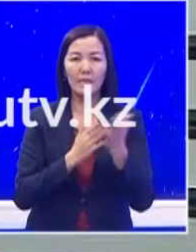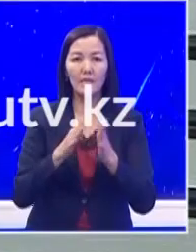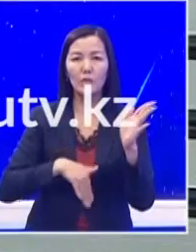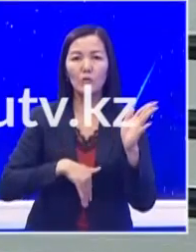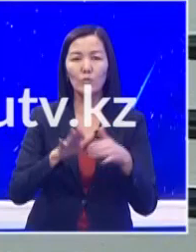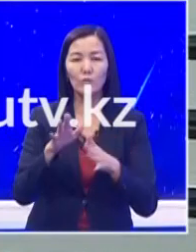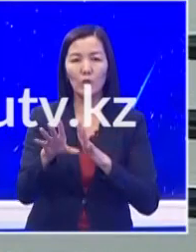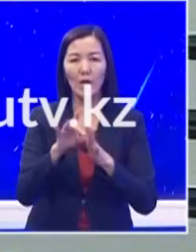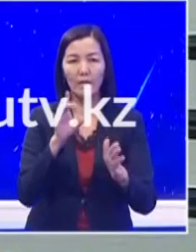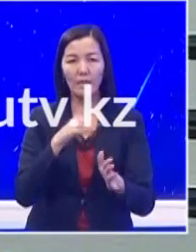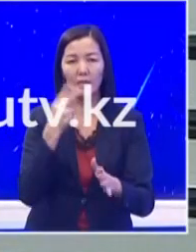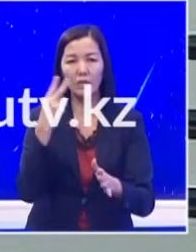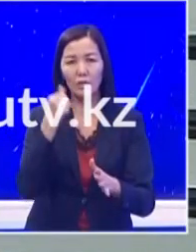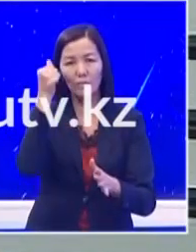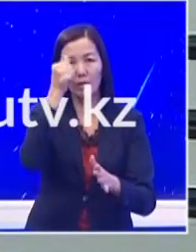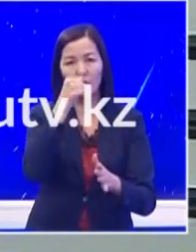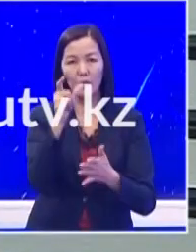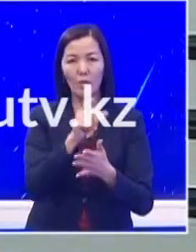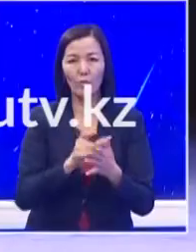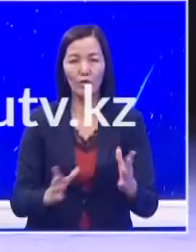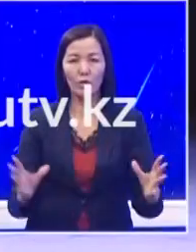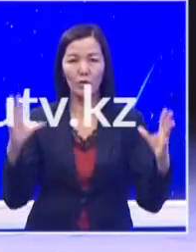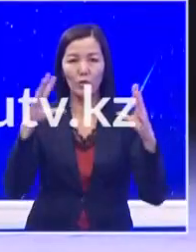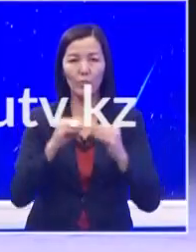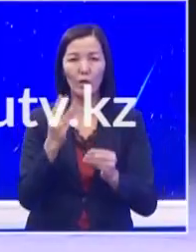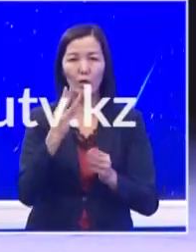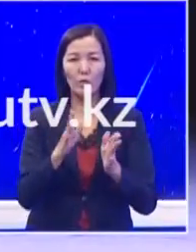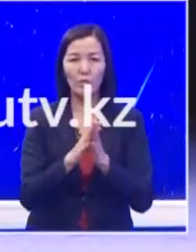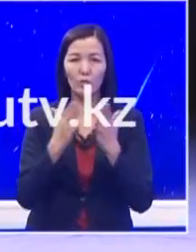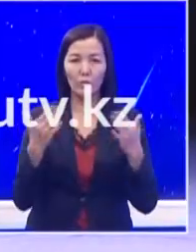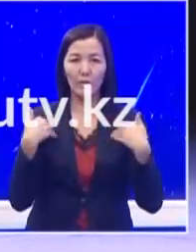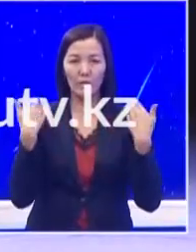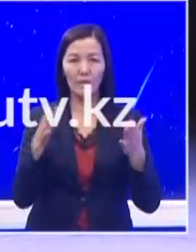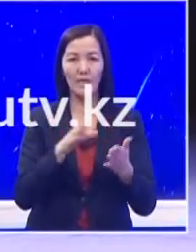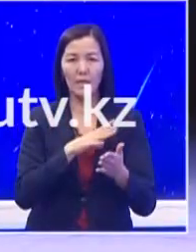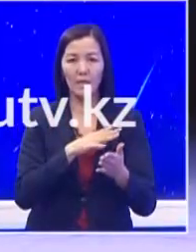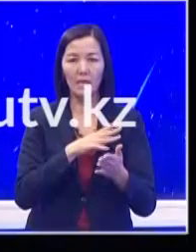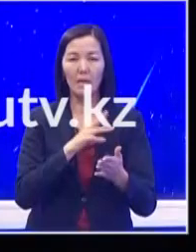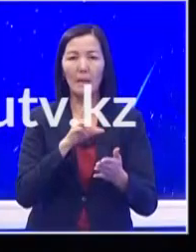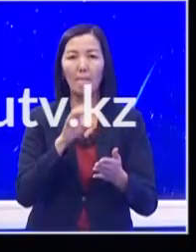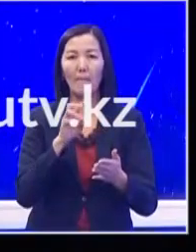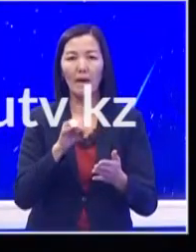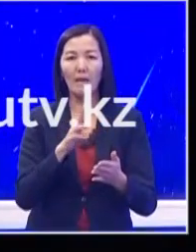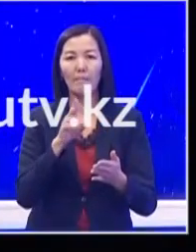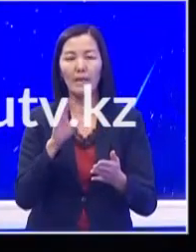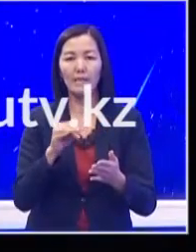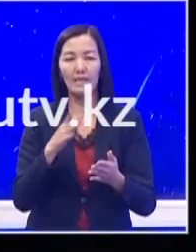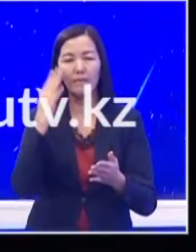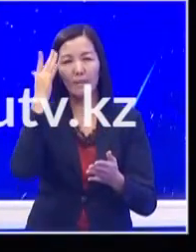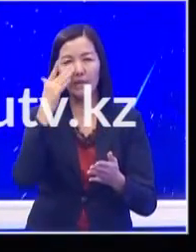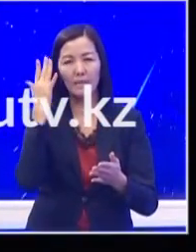атанды. Соңғы 20 жылда жазған өлеңдерін топтастырып, 3 жыр жинағын шығарған. Сонымен қатар мақал